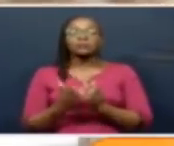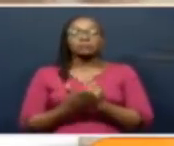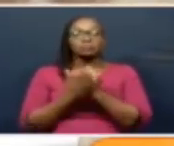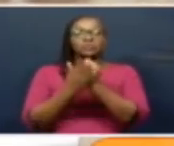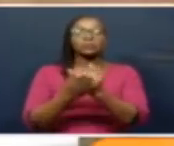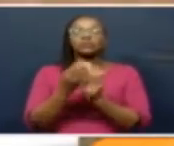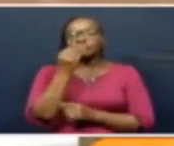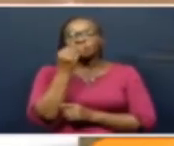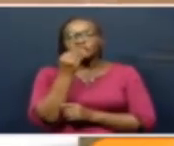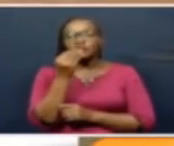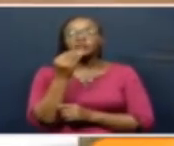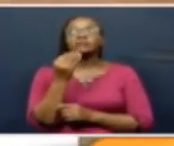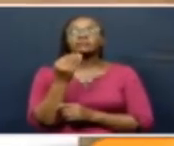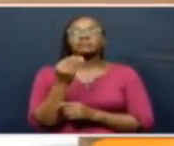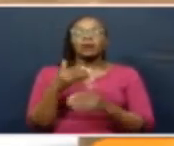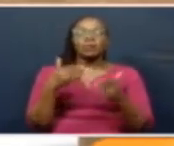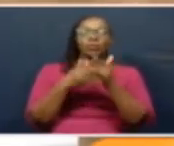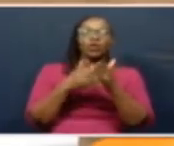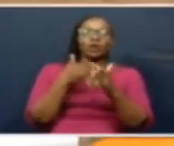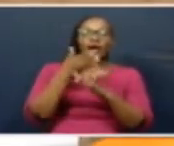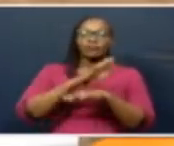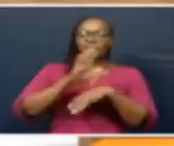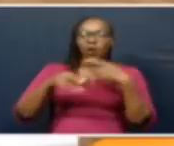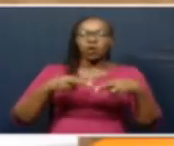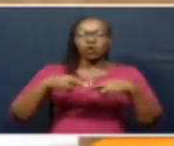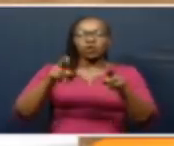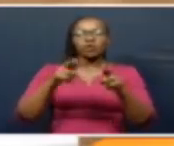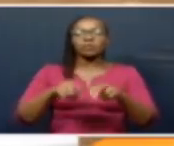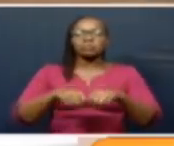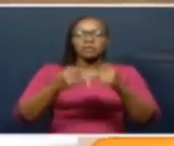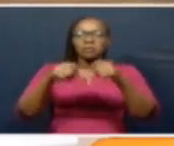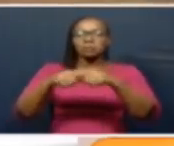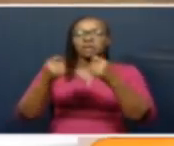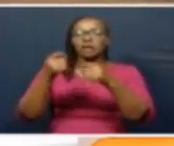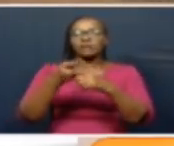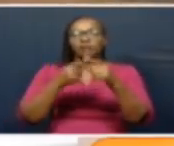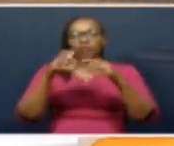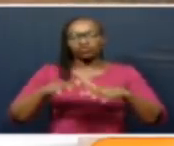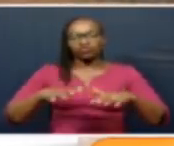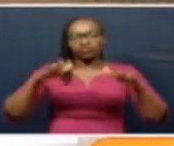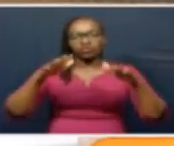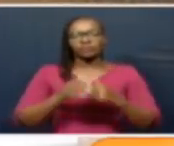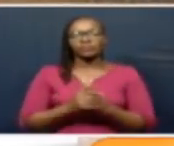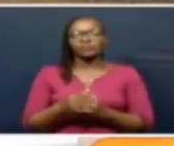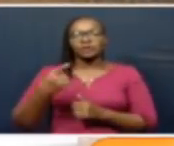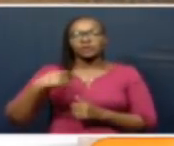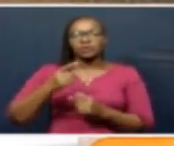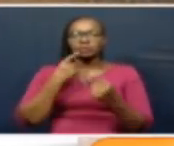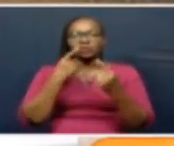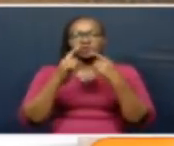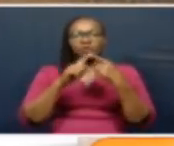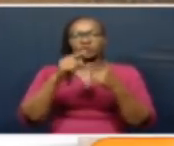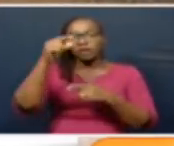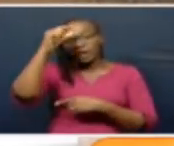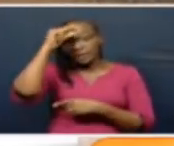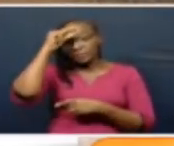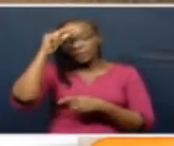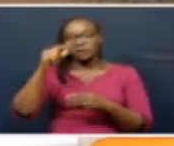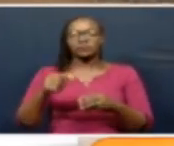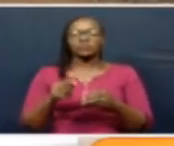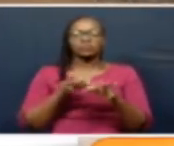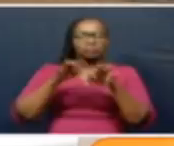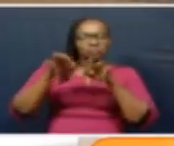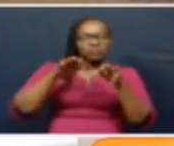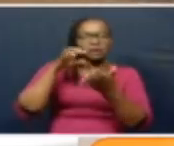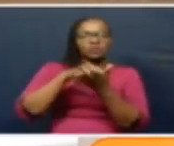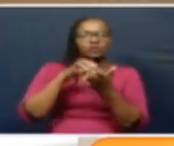msaada ilisitishwa baada ya barabara zote kuharibiwa na mafuriko. We talked to the government. We gave them the situation